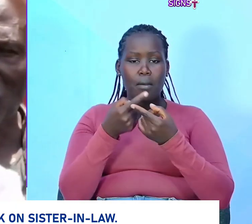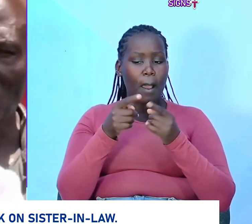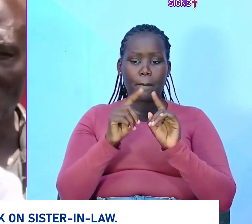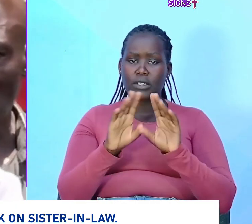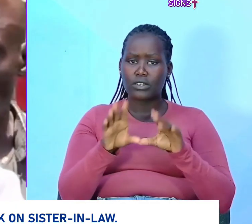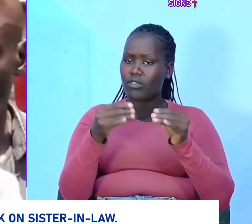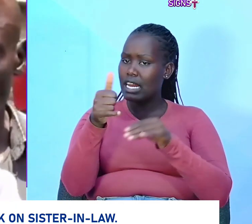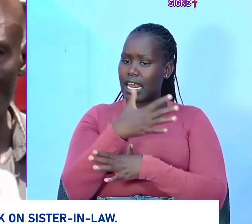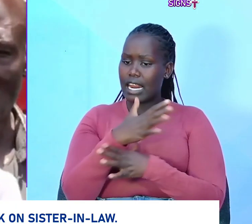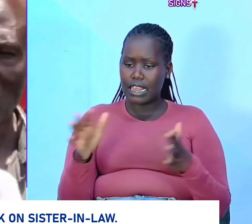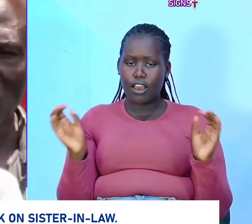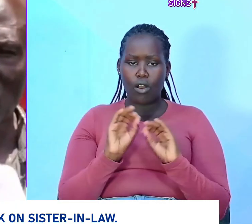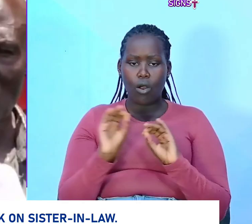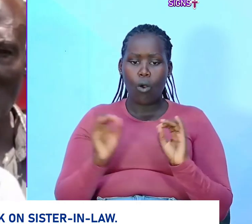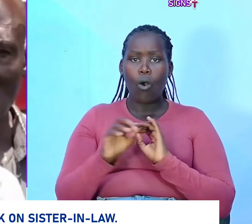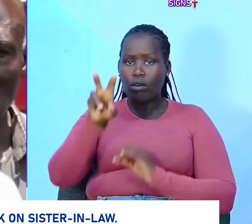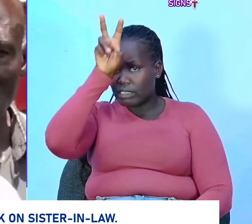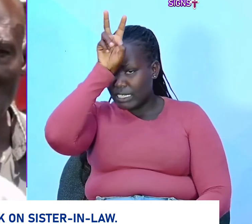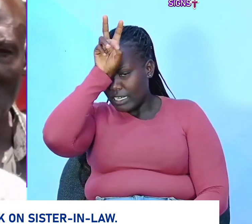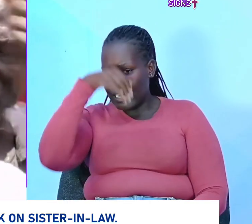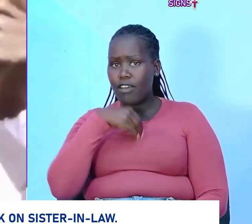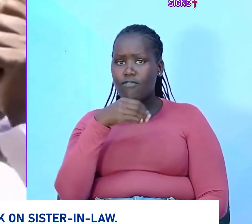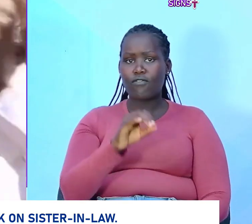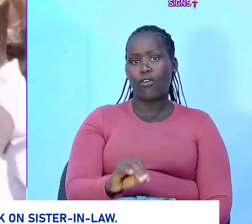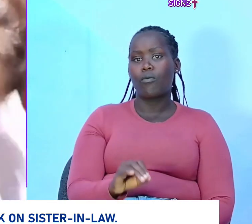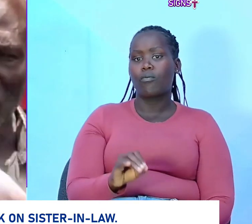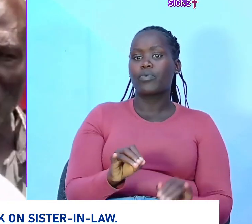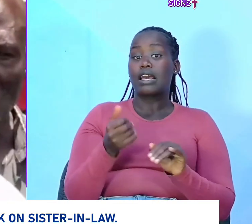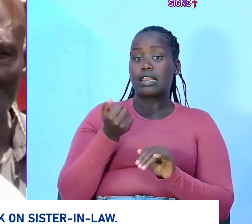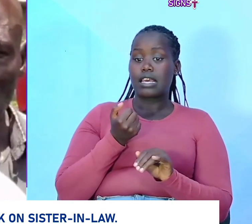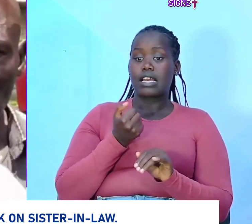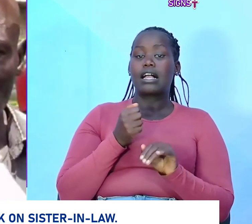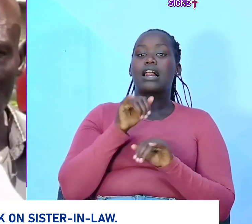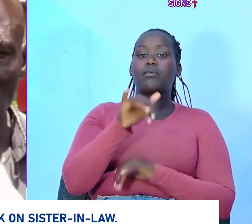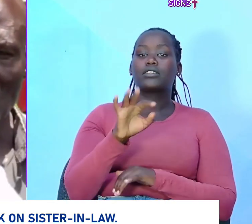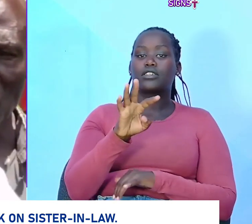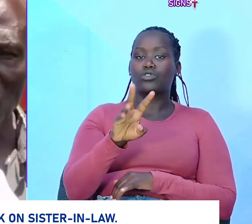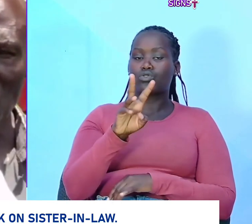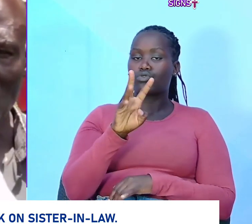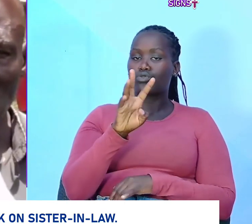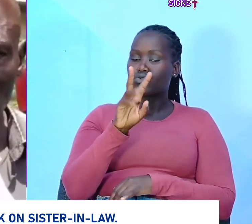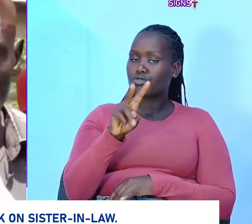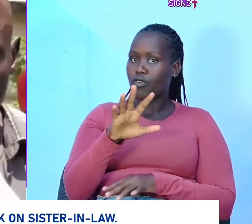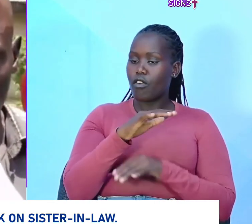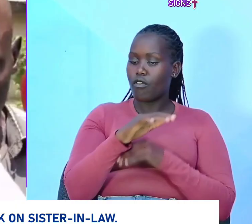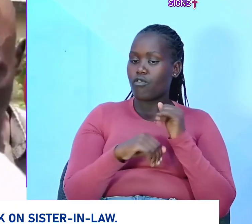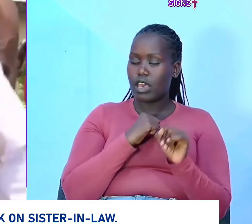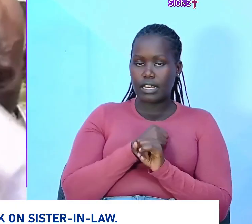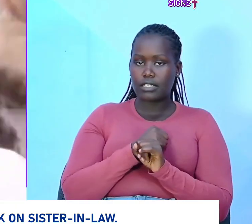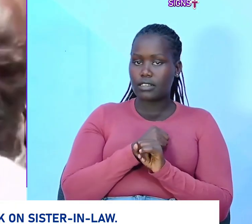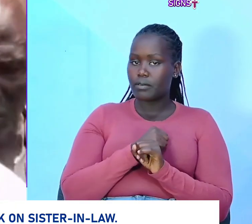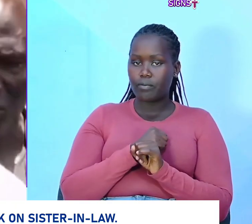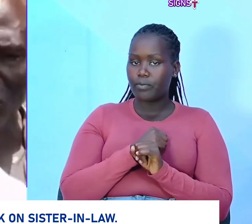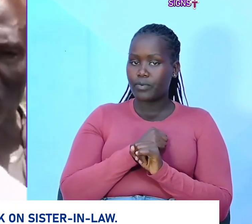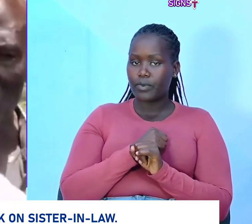hata mahari yoyote, hata mbuzi hata mmoja. Mtena amekaa miaka 25 bila kitu chochote kupata. Na mtoto wangu anapigwa